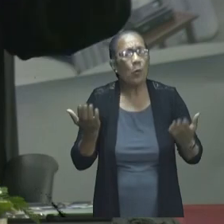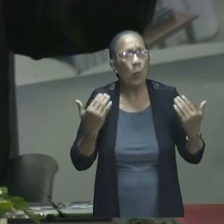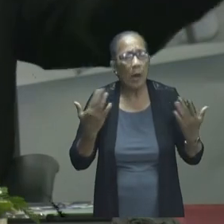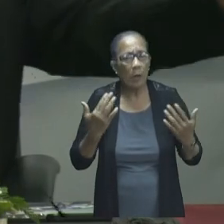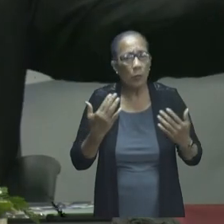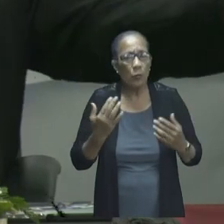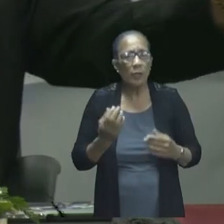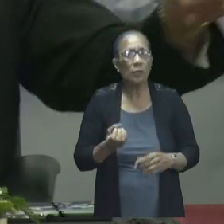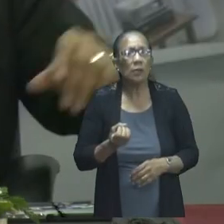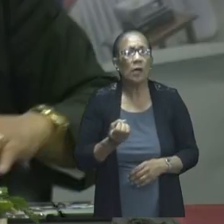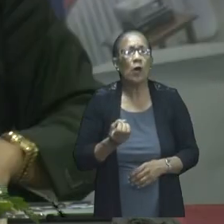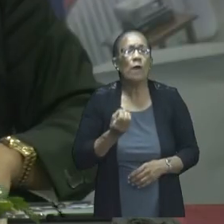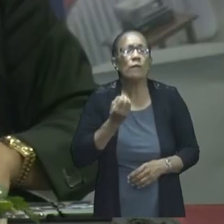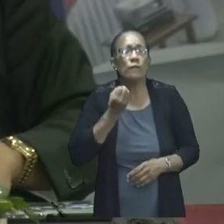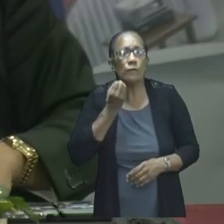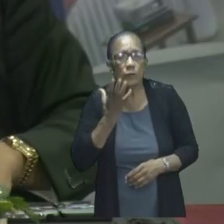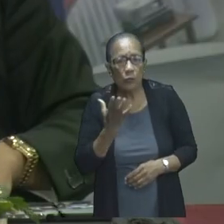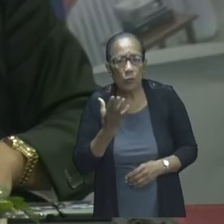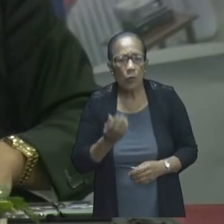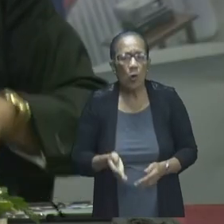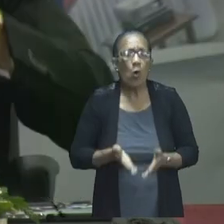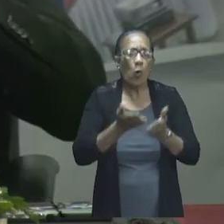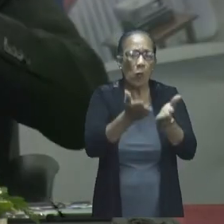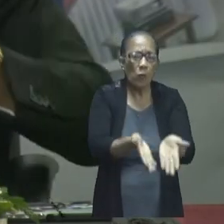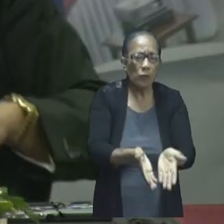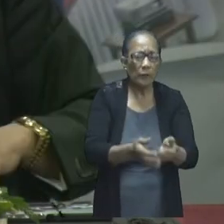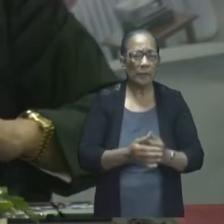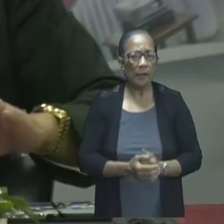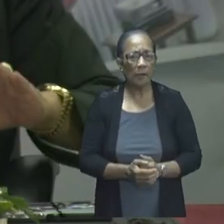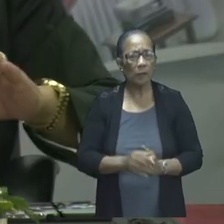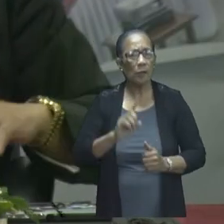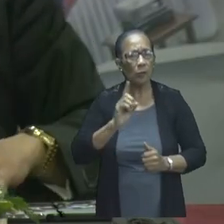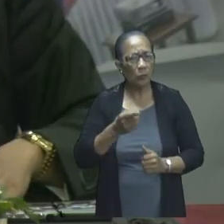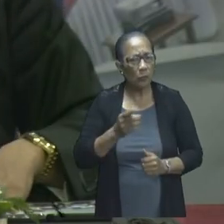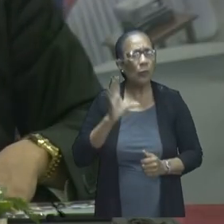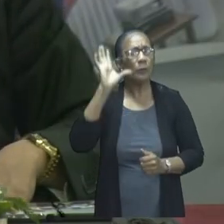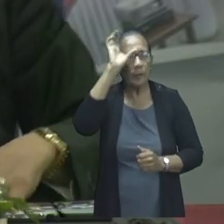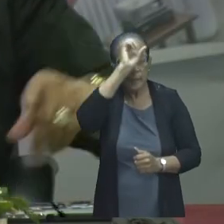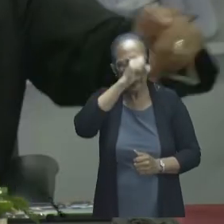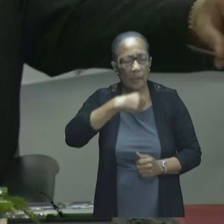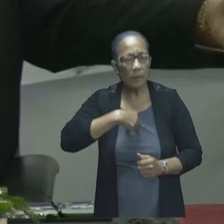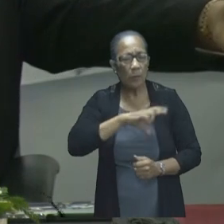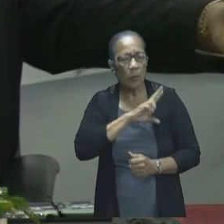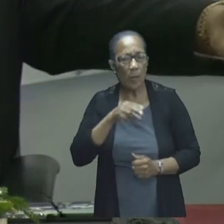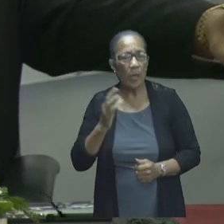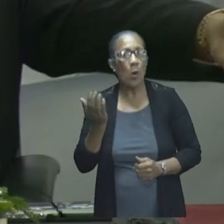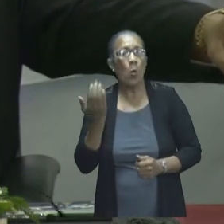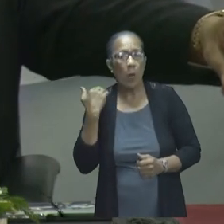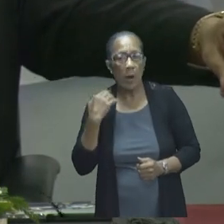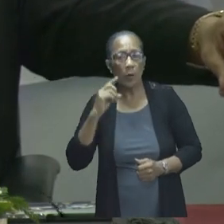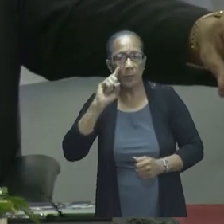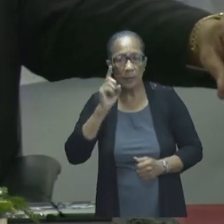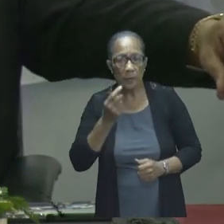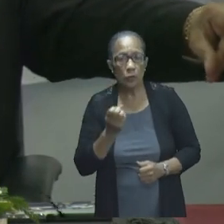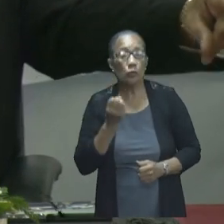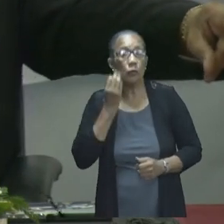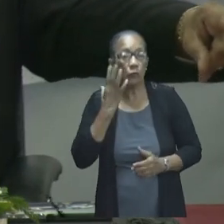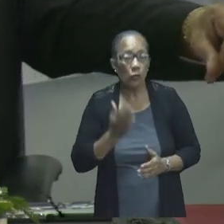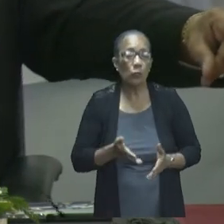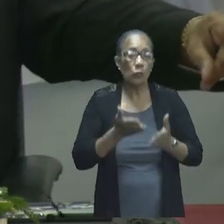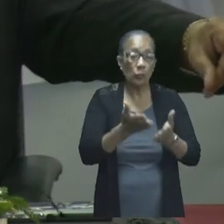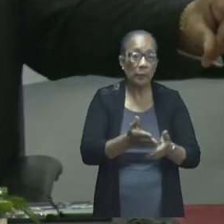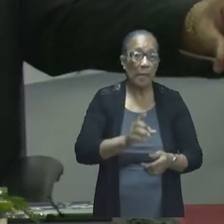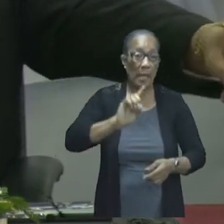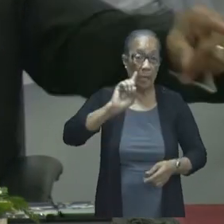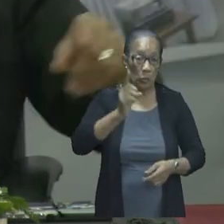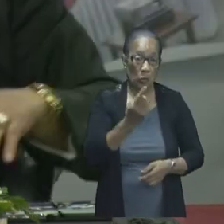maar ze kon reageren tot 12 augustus toen begrepen was eerder willen overdragen wat niet waar jullie wat moeten jullie